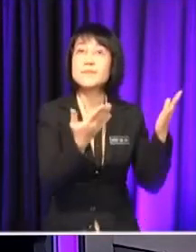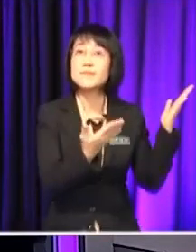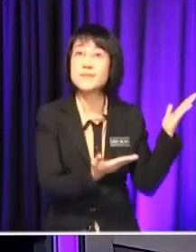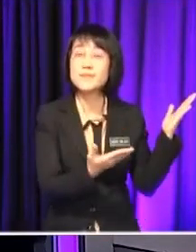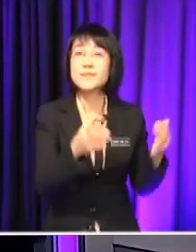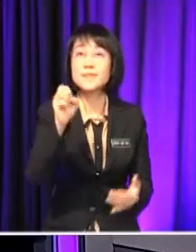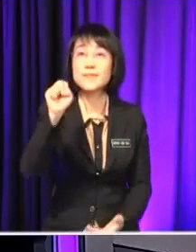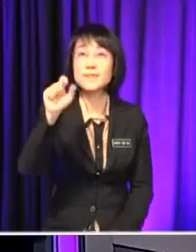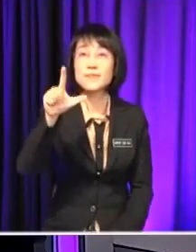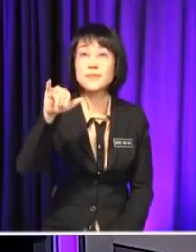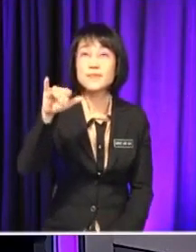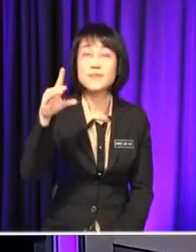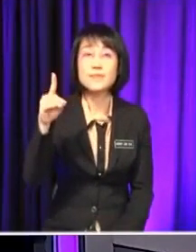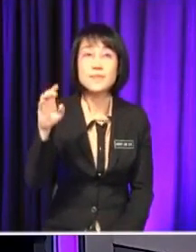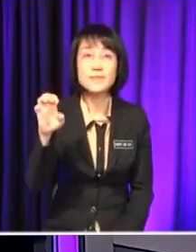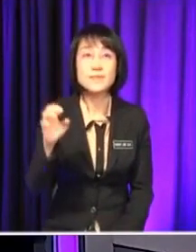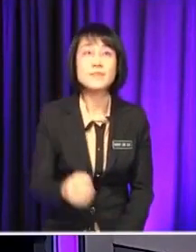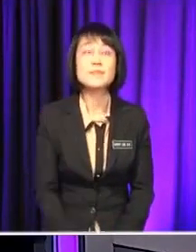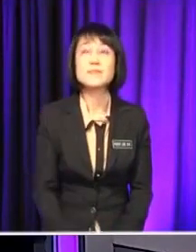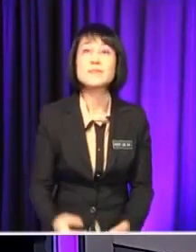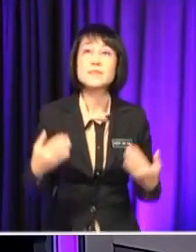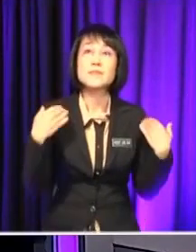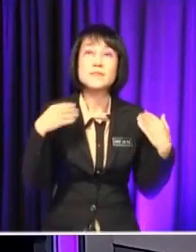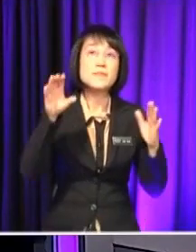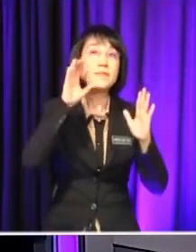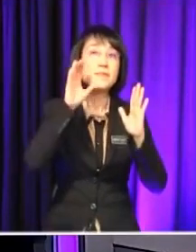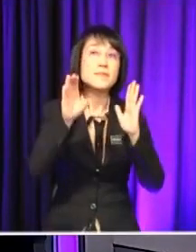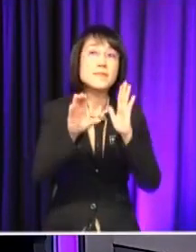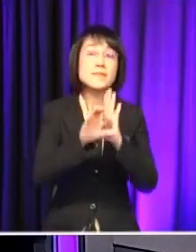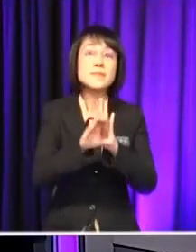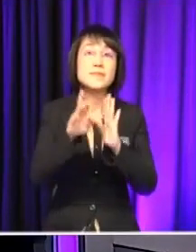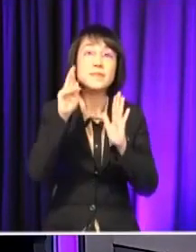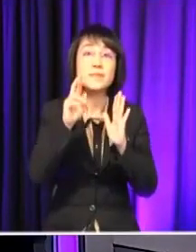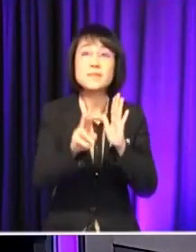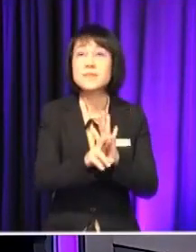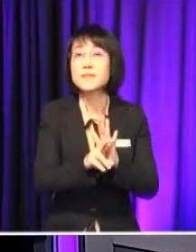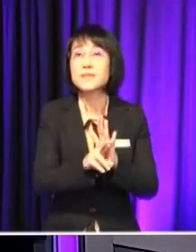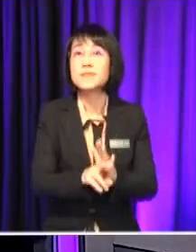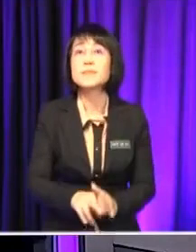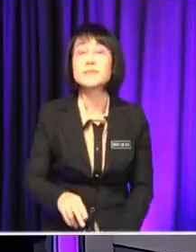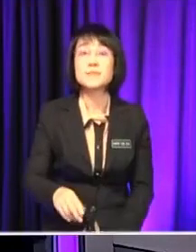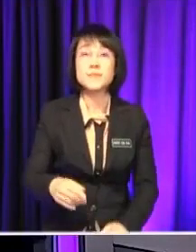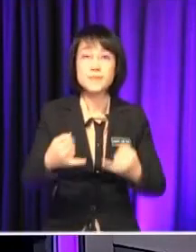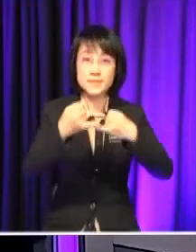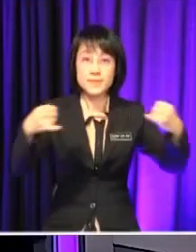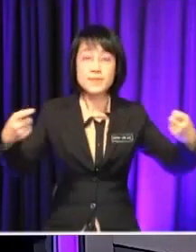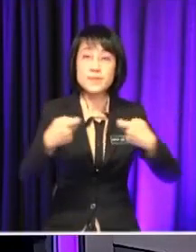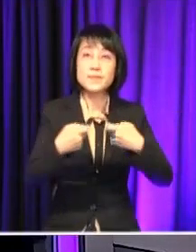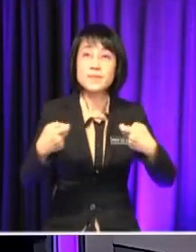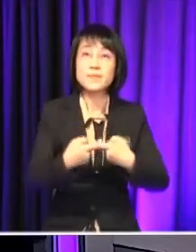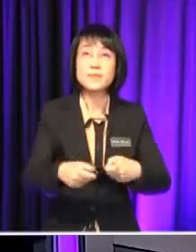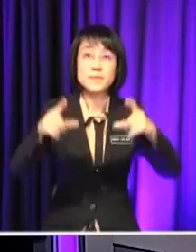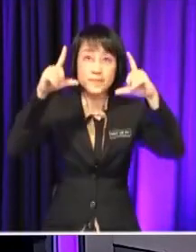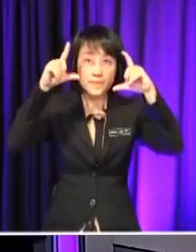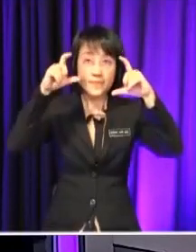kita ada gambar raja Lita Oke gambar raja Lita nih Yang mana tersebut perlu disambungkan